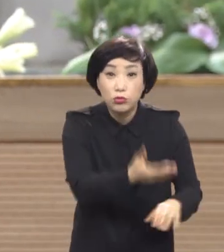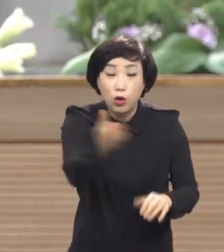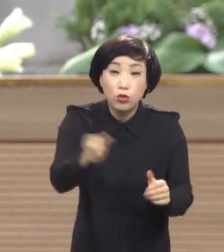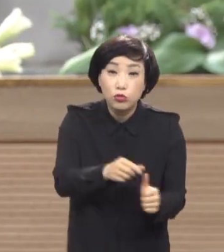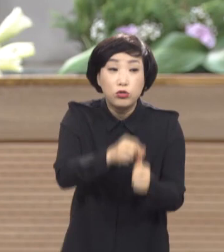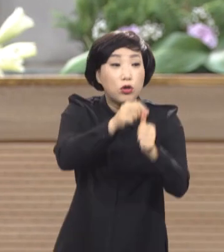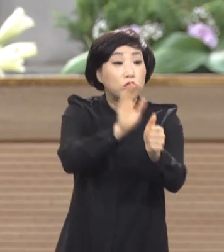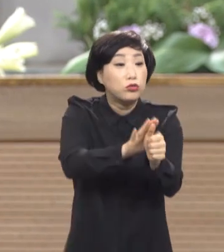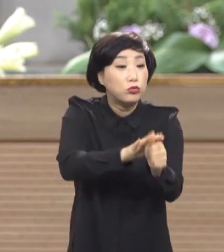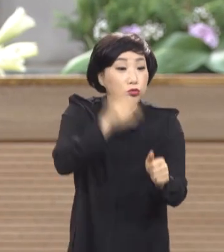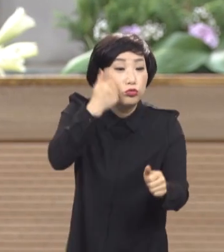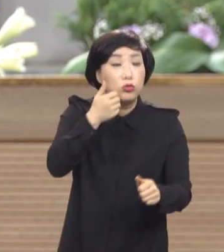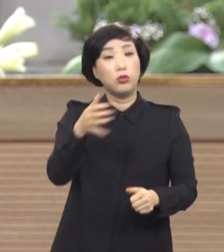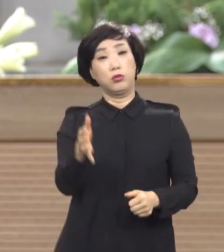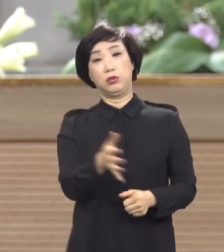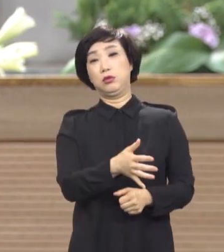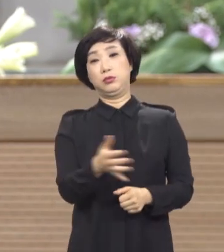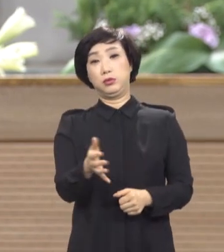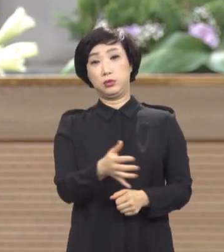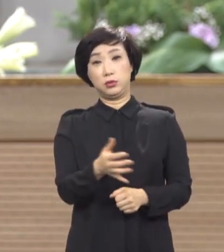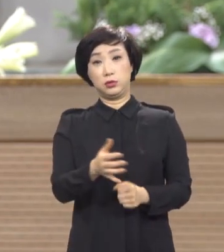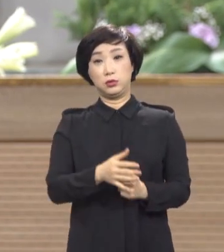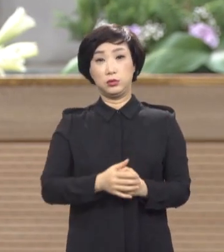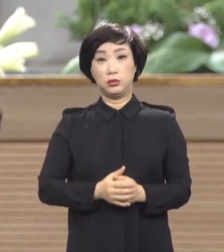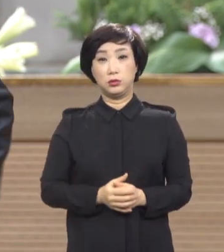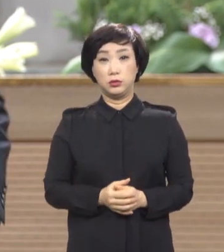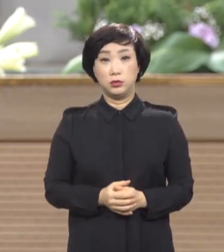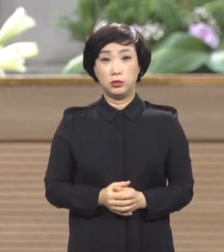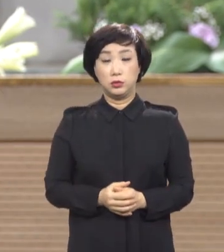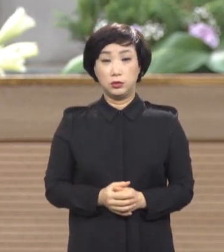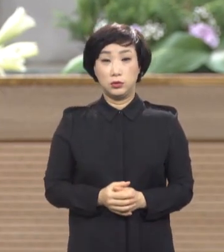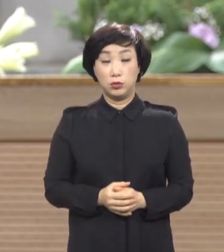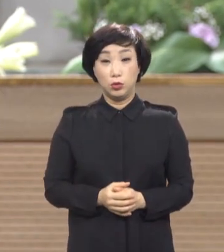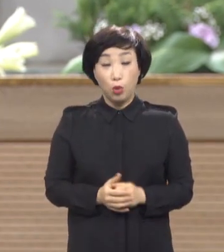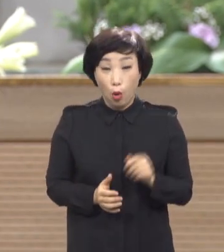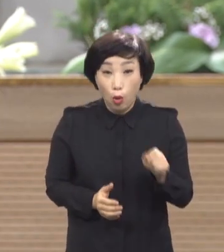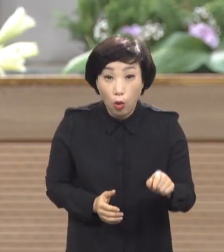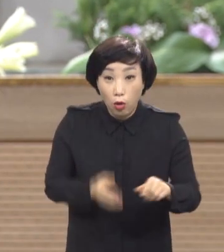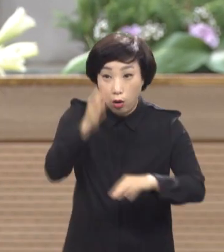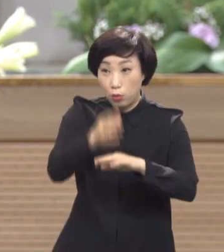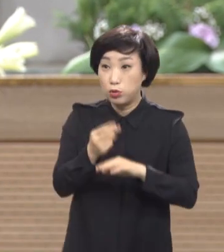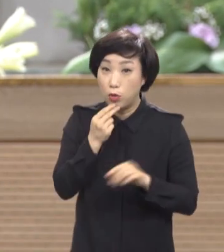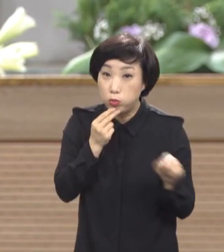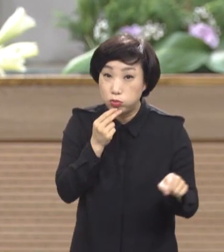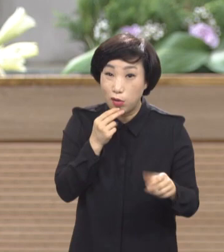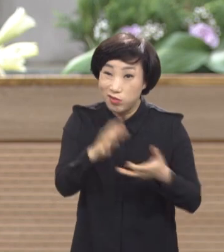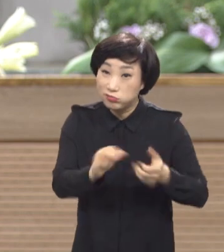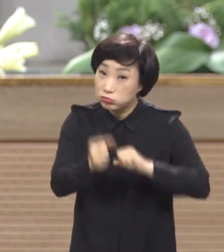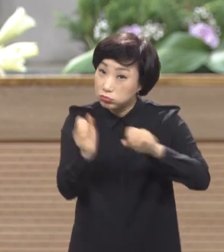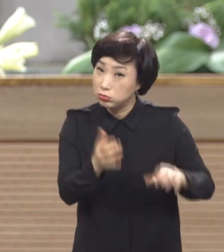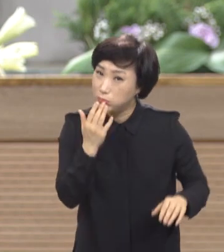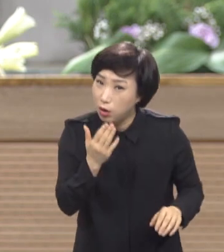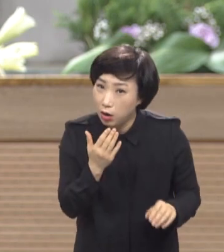건질 자 없으리라 아니 감사 안는다고 찌죠?